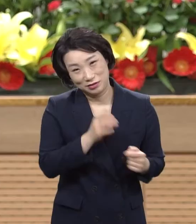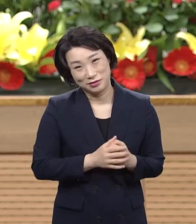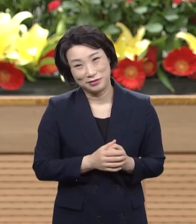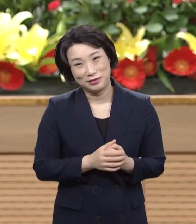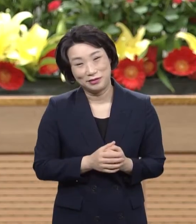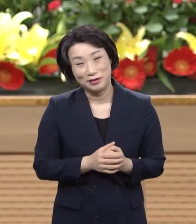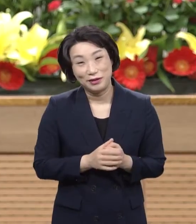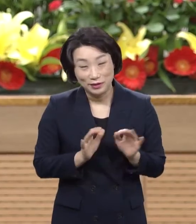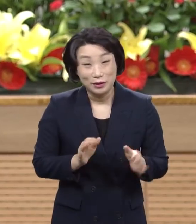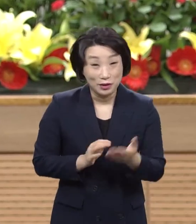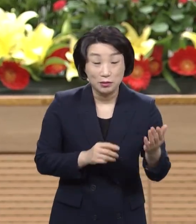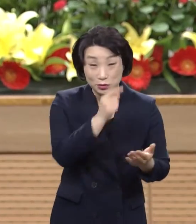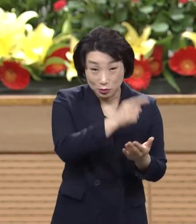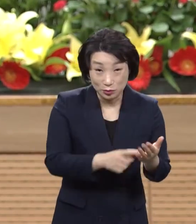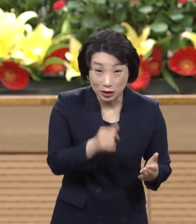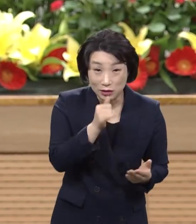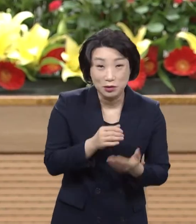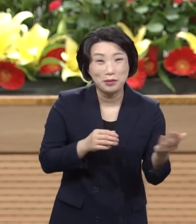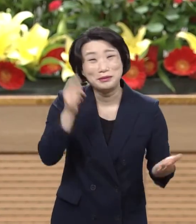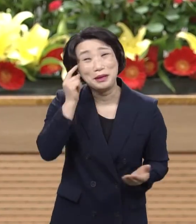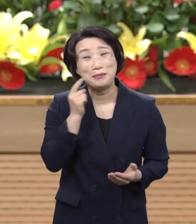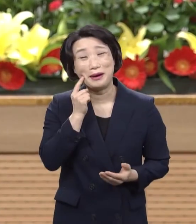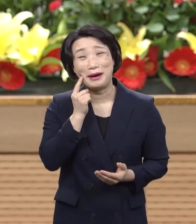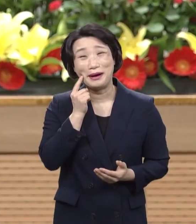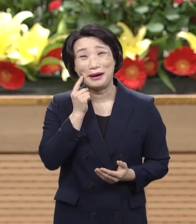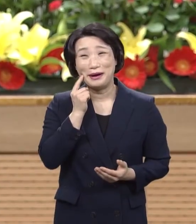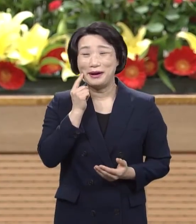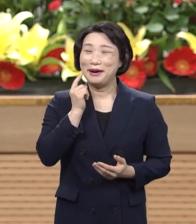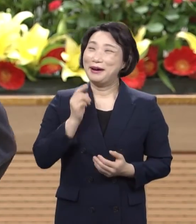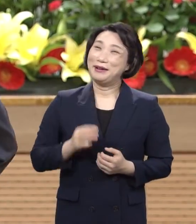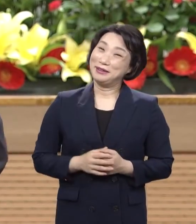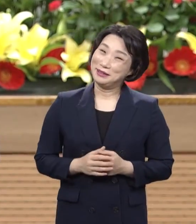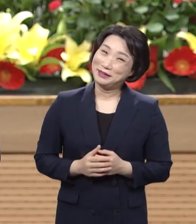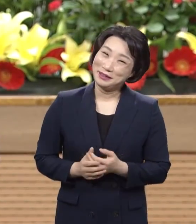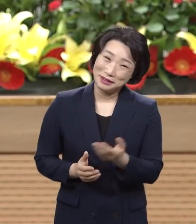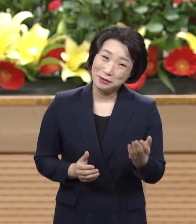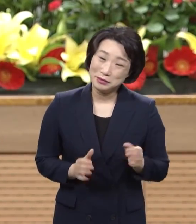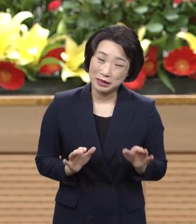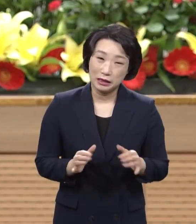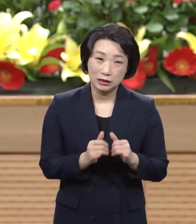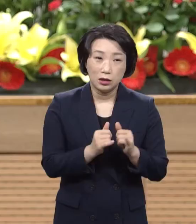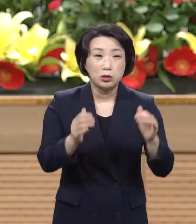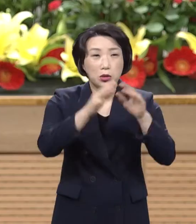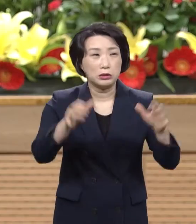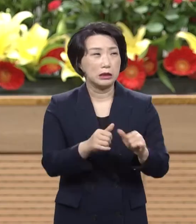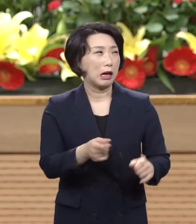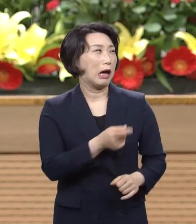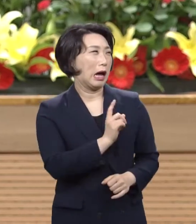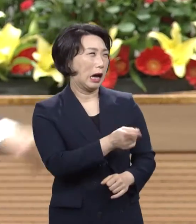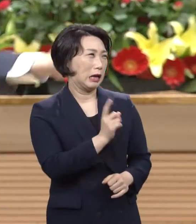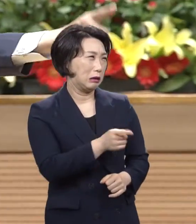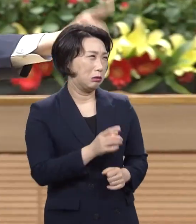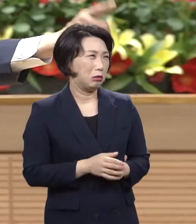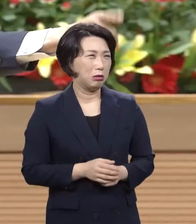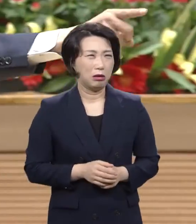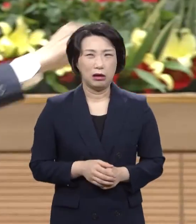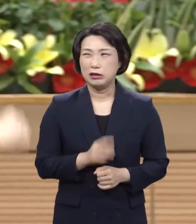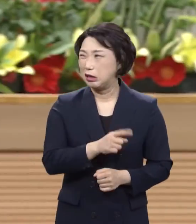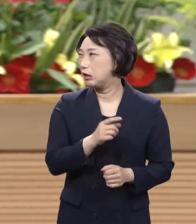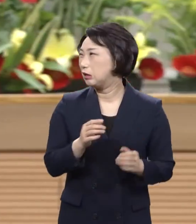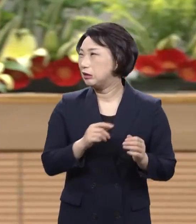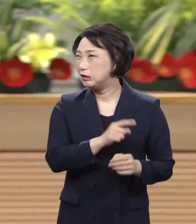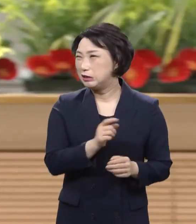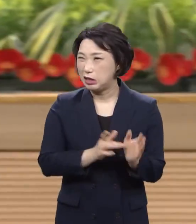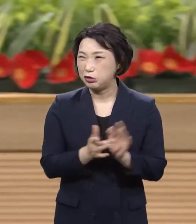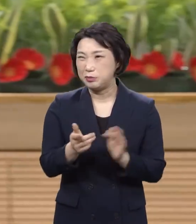응? 그런 손해가 생각해 보세요. 이 될 일인가? 사람들이 다 삿대질해 가면서 저놈의 집